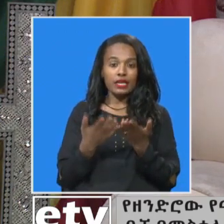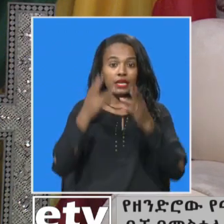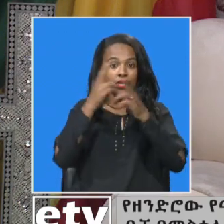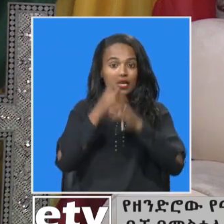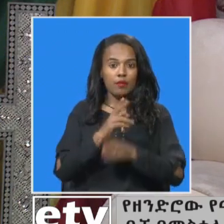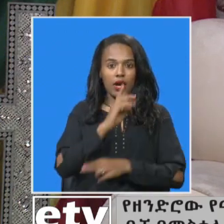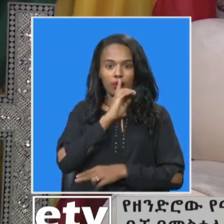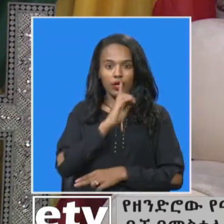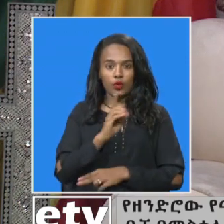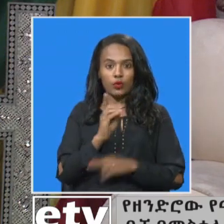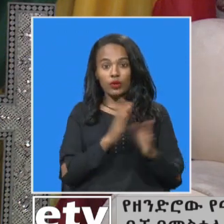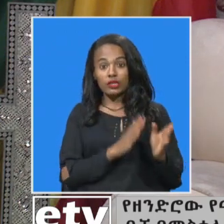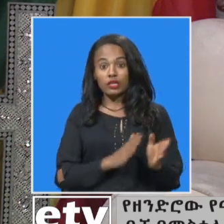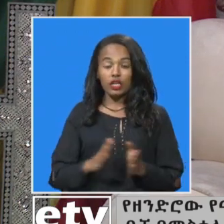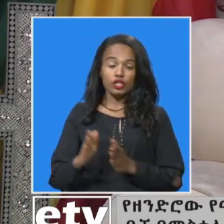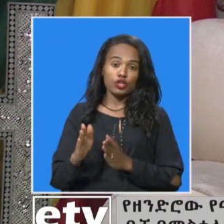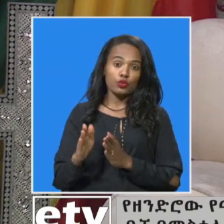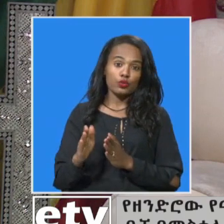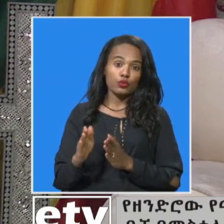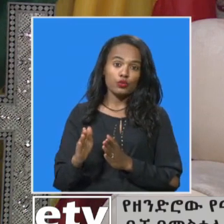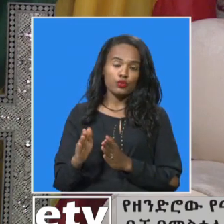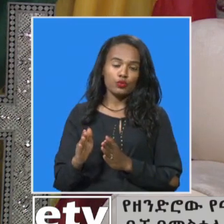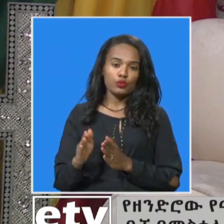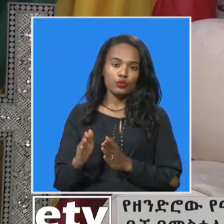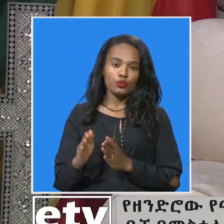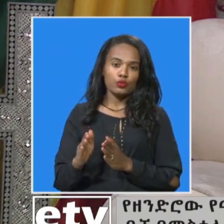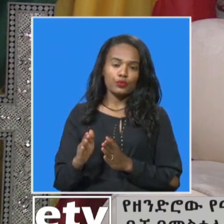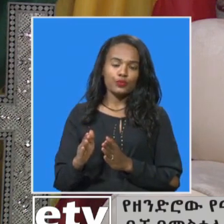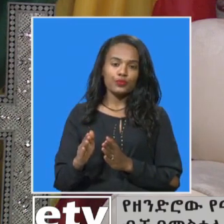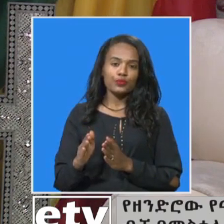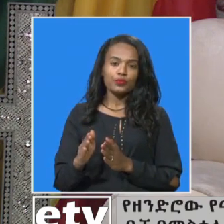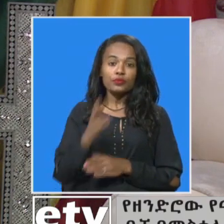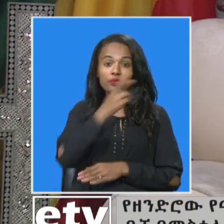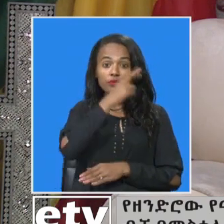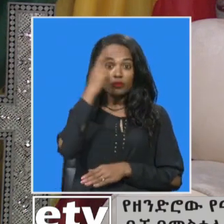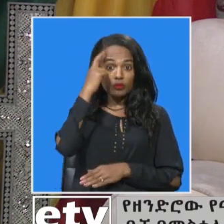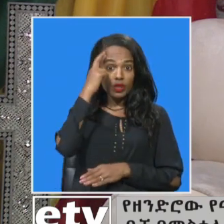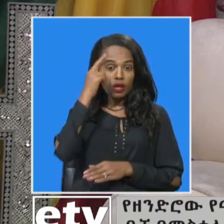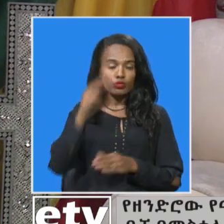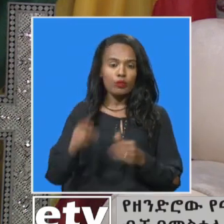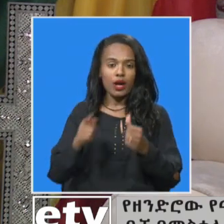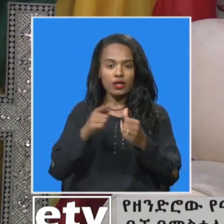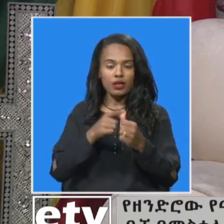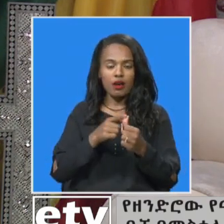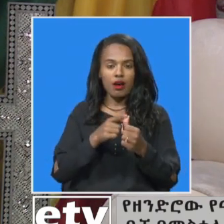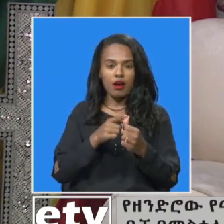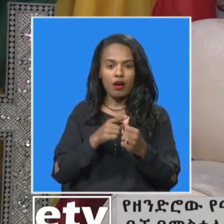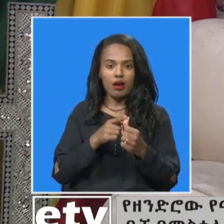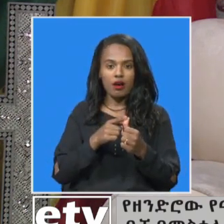ለማክበር ነው እየተዘጋጀን ያለ ነው። ምክንያቱም አንደኛ